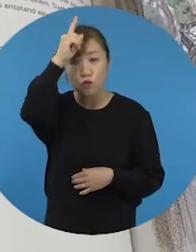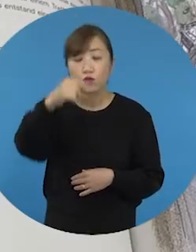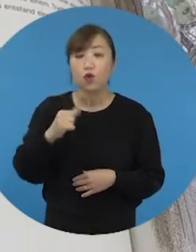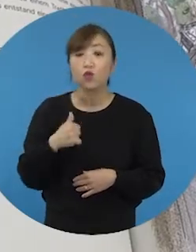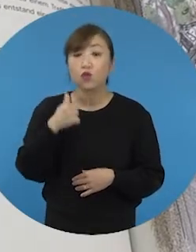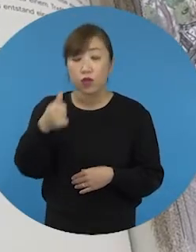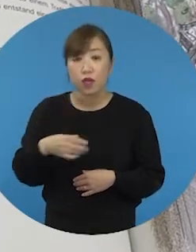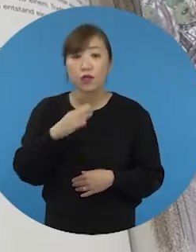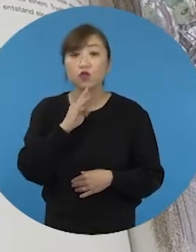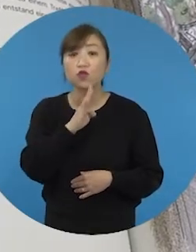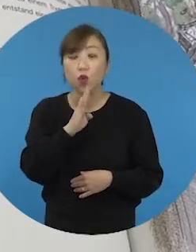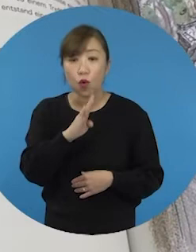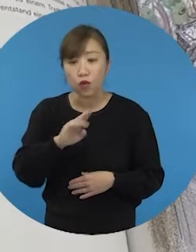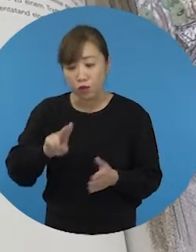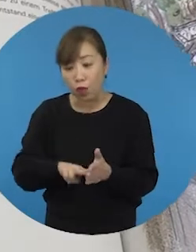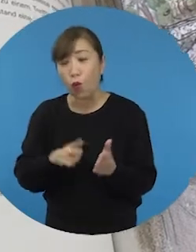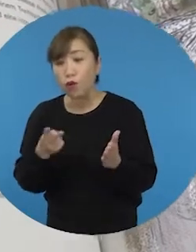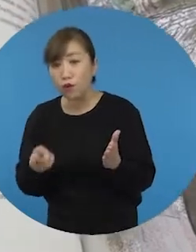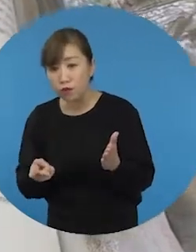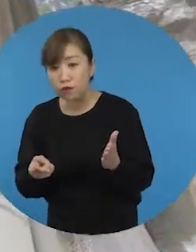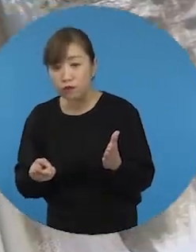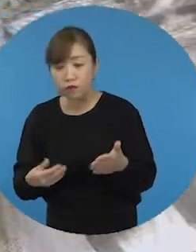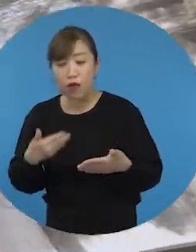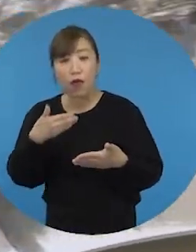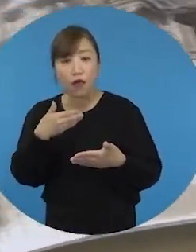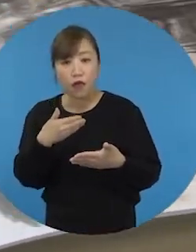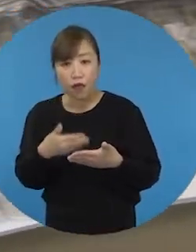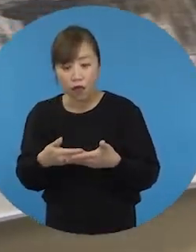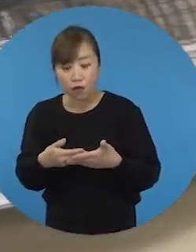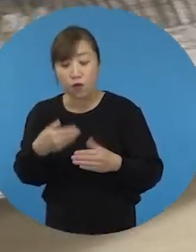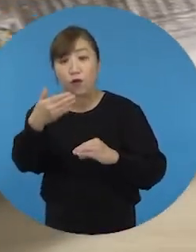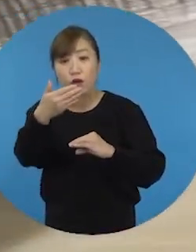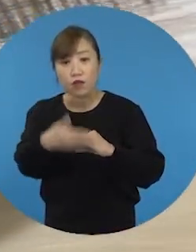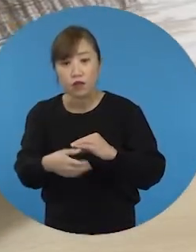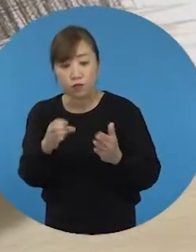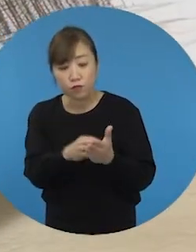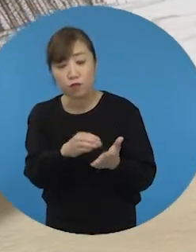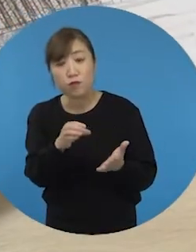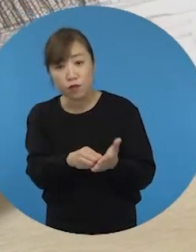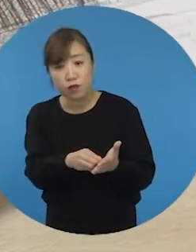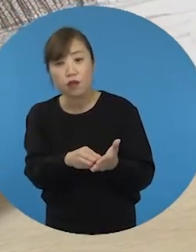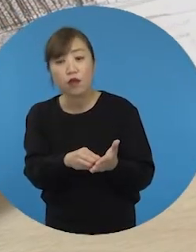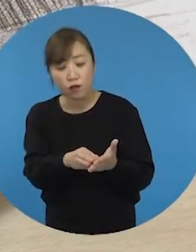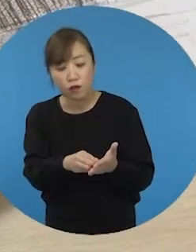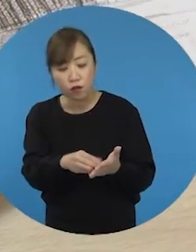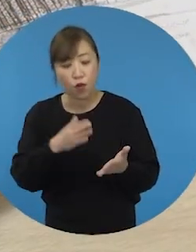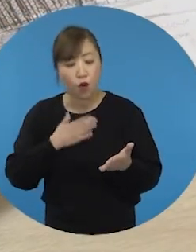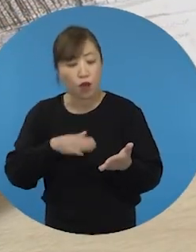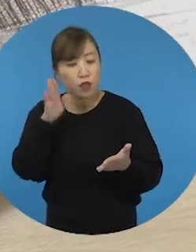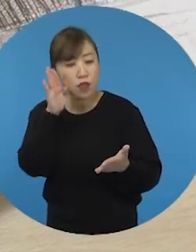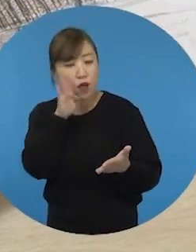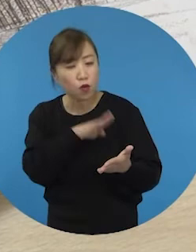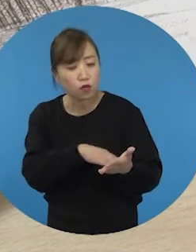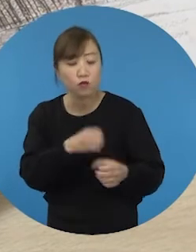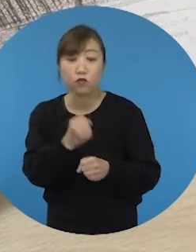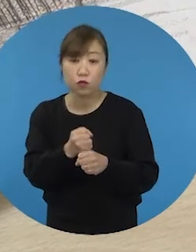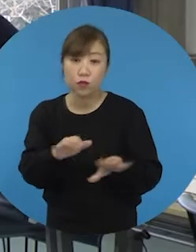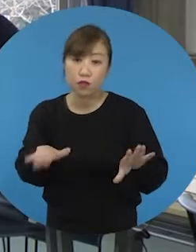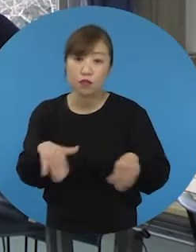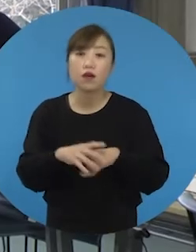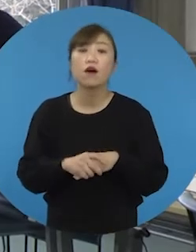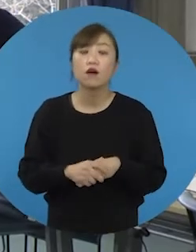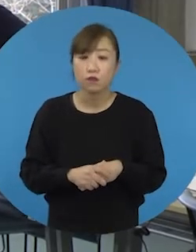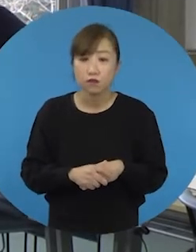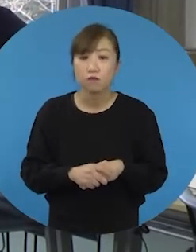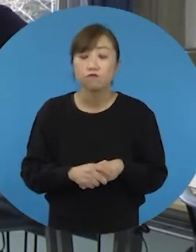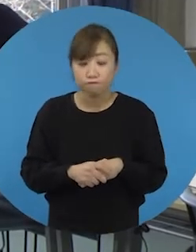語で翻訳をつけた、そして本と絵と写真で理解していただけるように本を作りました。 こ